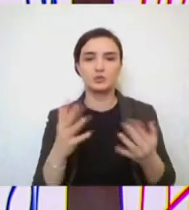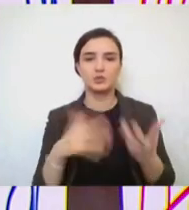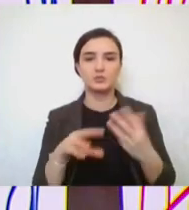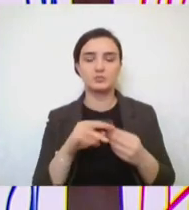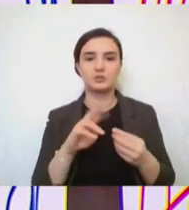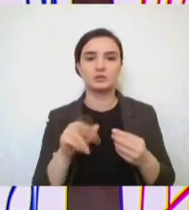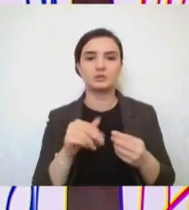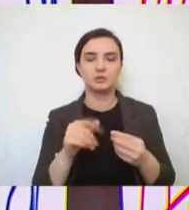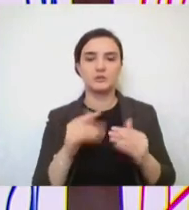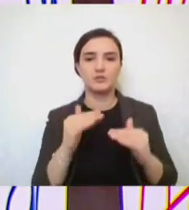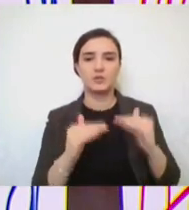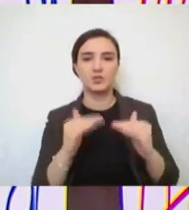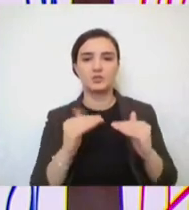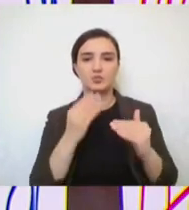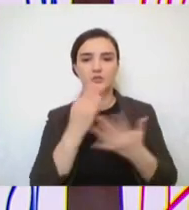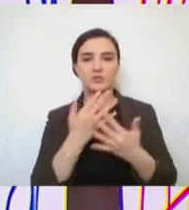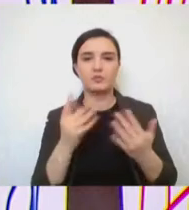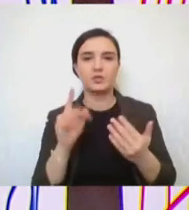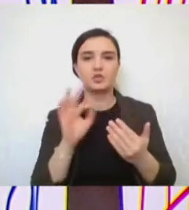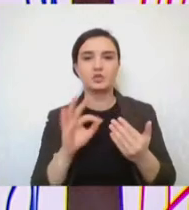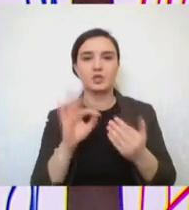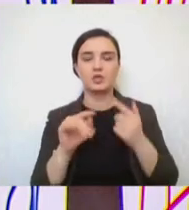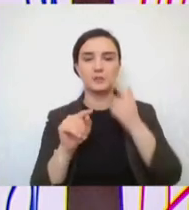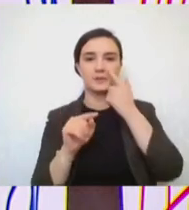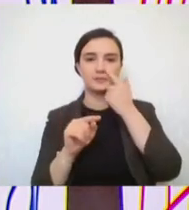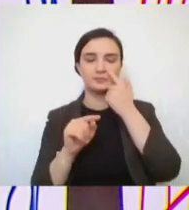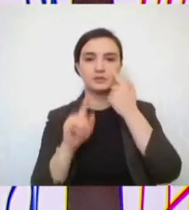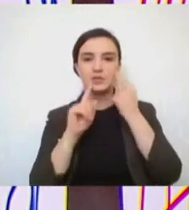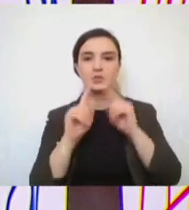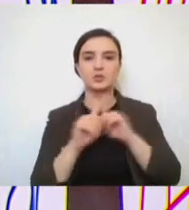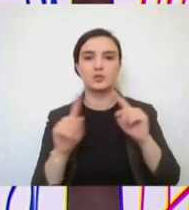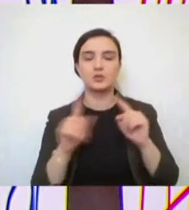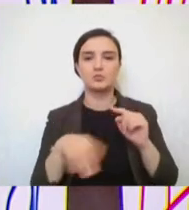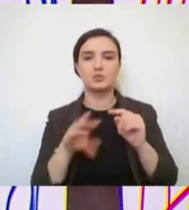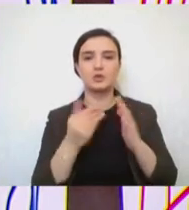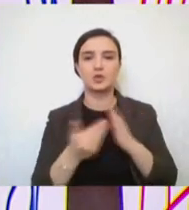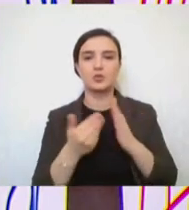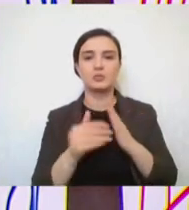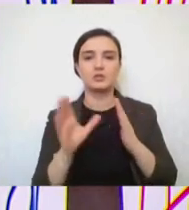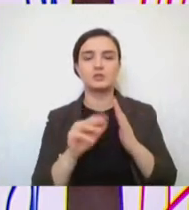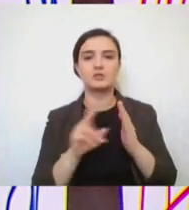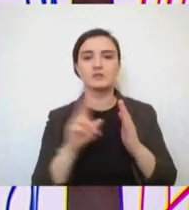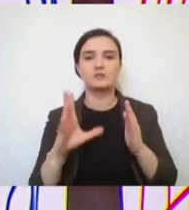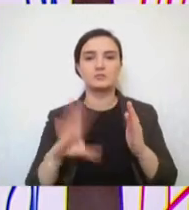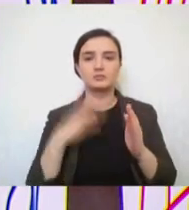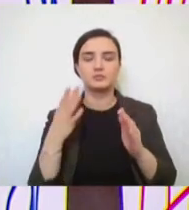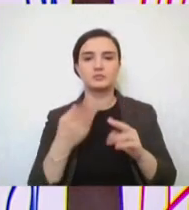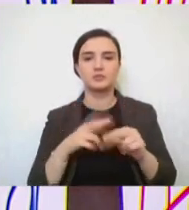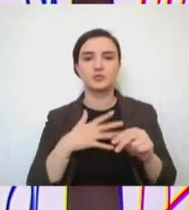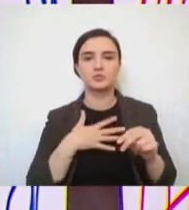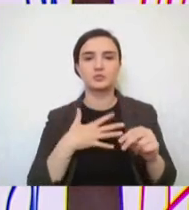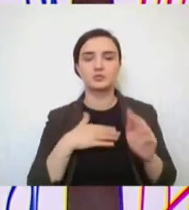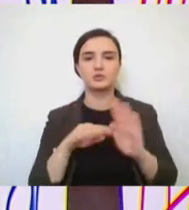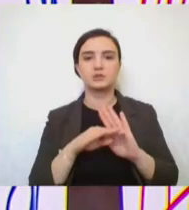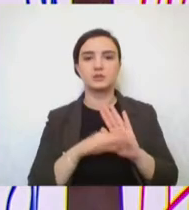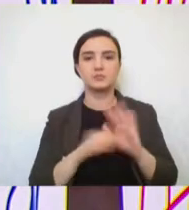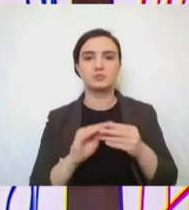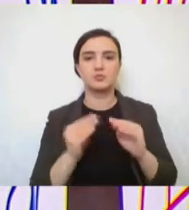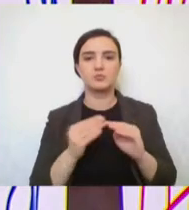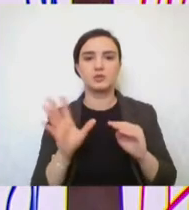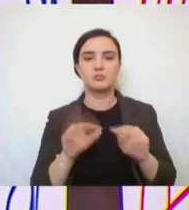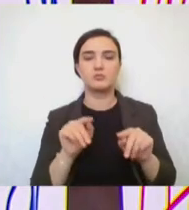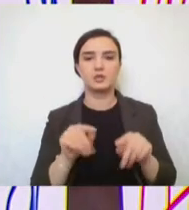დავაბალანსოთ კვება. რაც შეეხება განსაკუთრებულ რეკომენდაციას, ვინც გადაიტანა სასუნთქი სისტემის პრობლემები, აქ არის